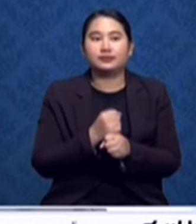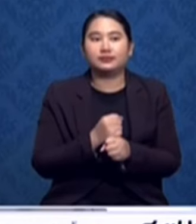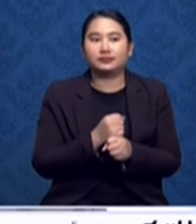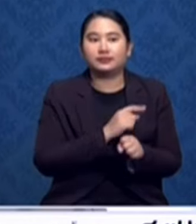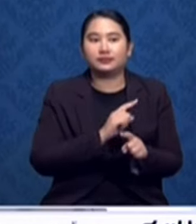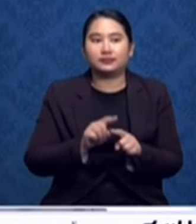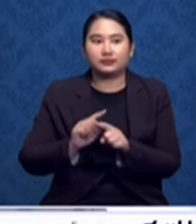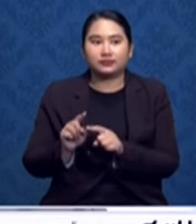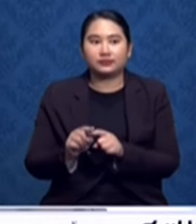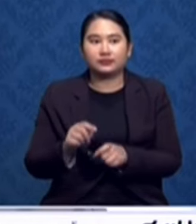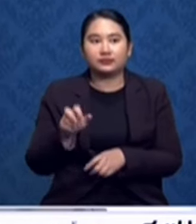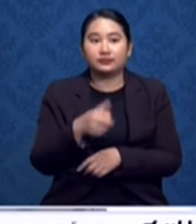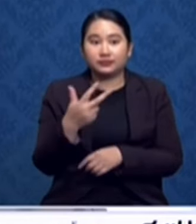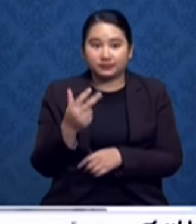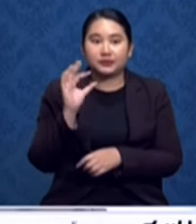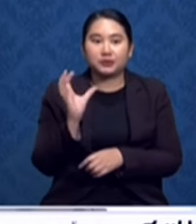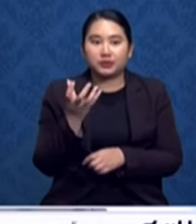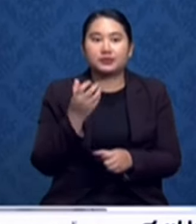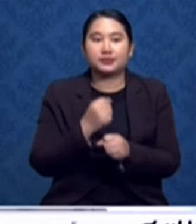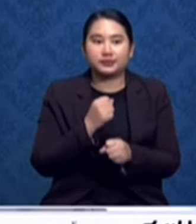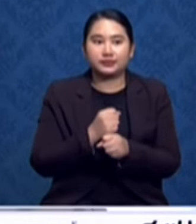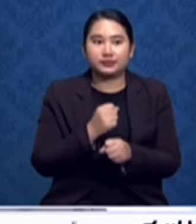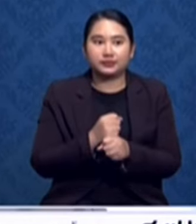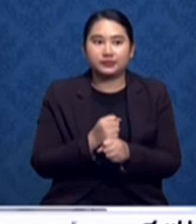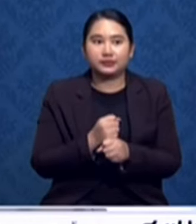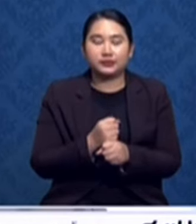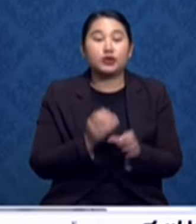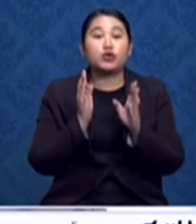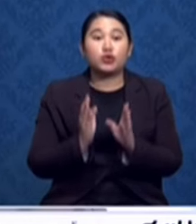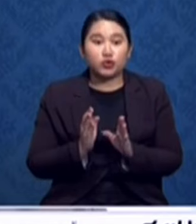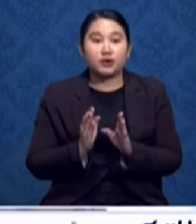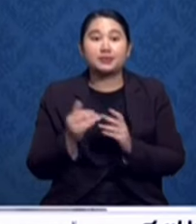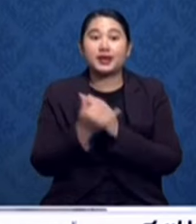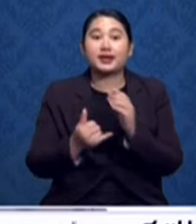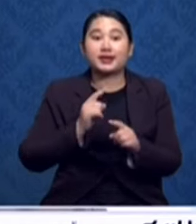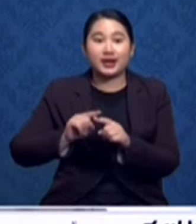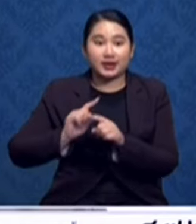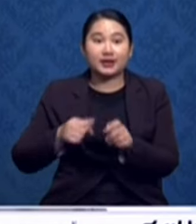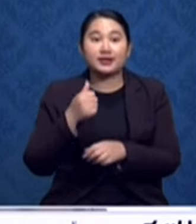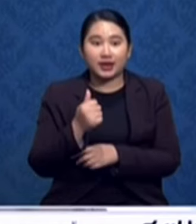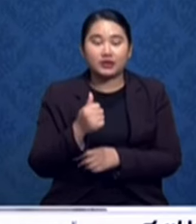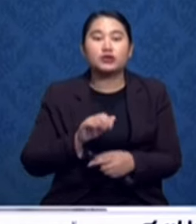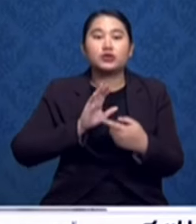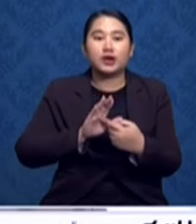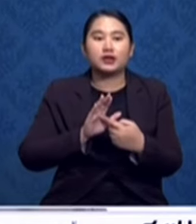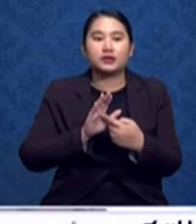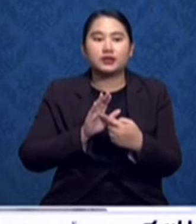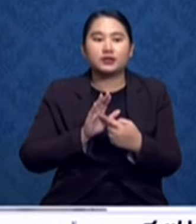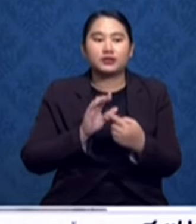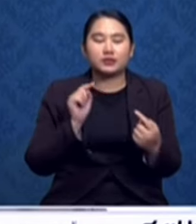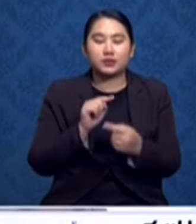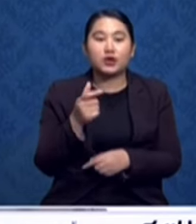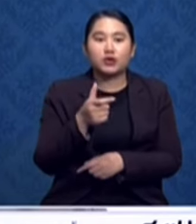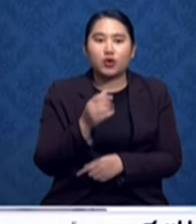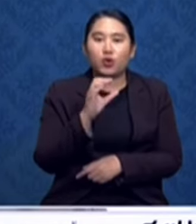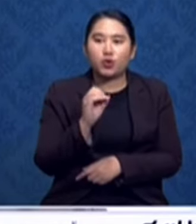ครับที่ไทย PBS World สามารถร่วมกับอินฟลูเอนซ์ต่างประเทศได้ครับอย่างตอนนี้ก็มีช่องเรียกว่า OTA เ